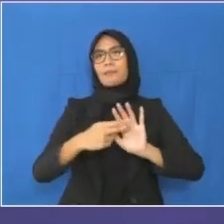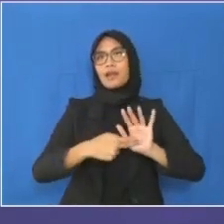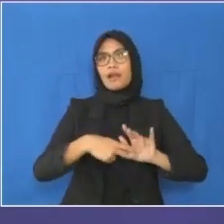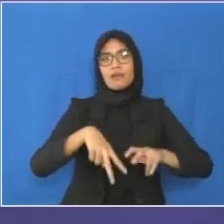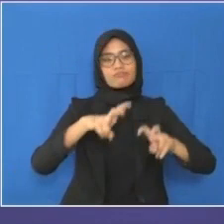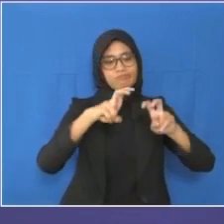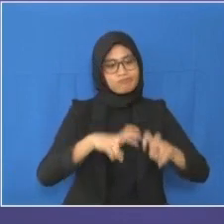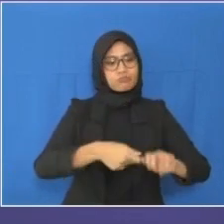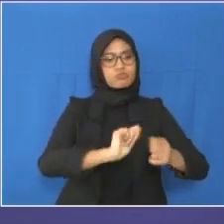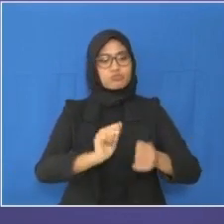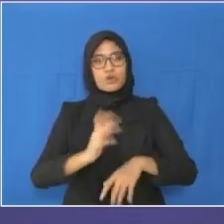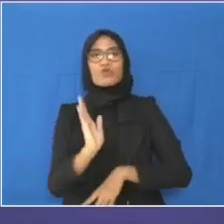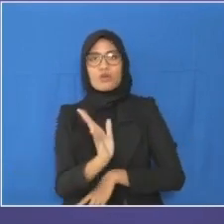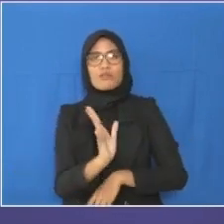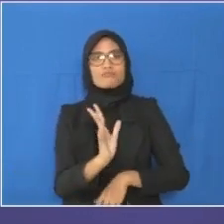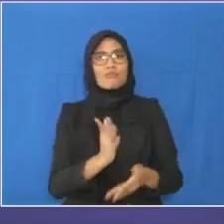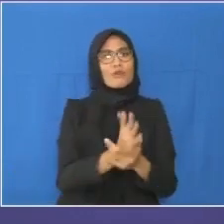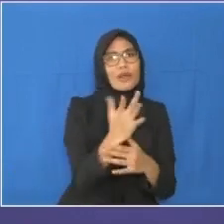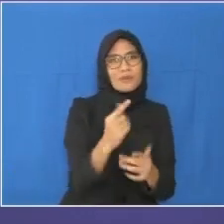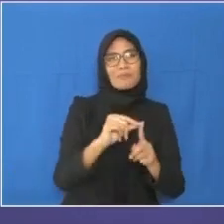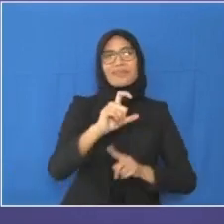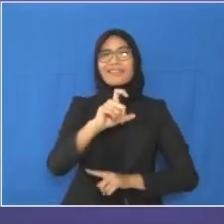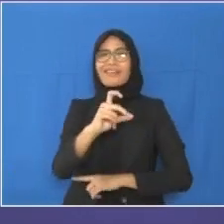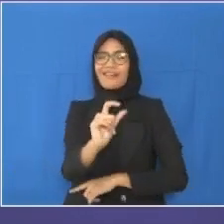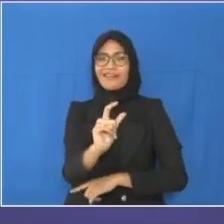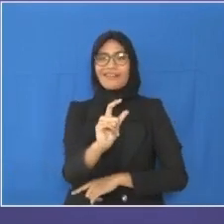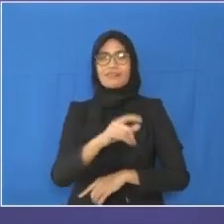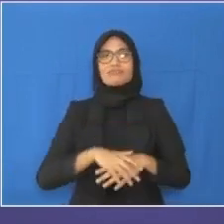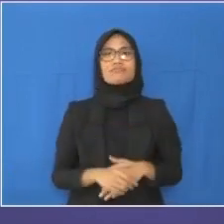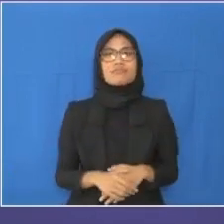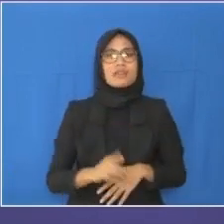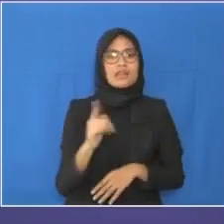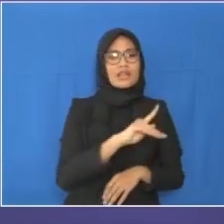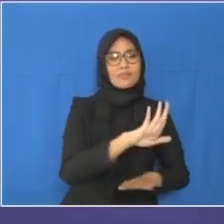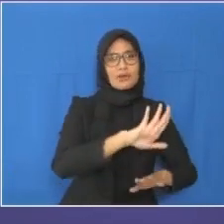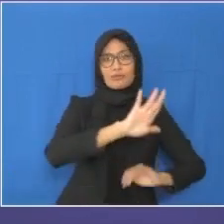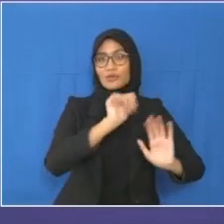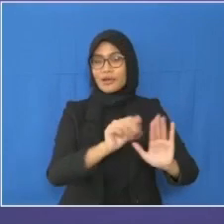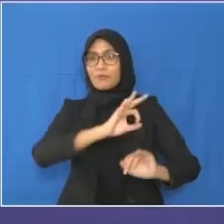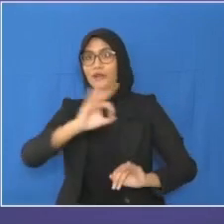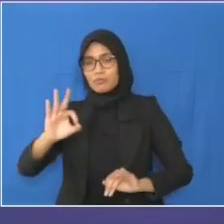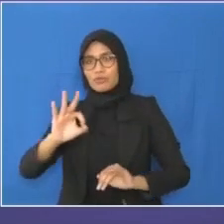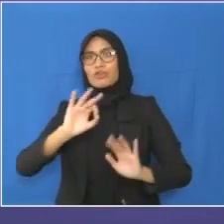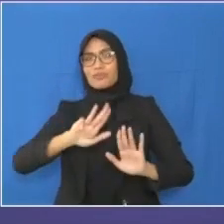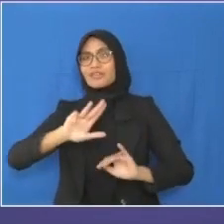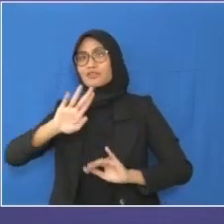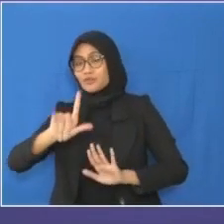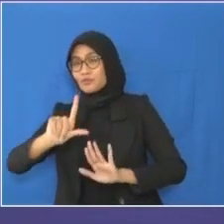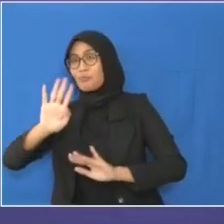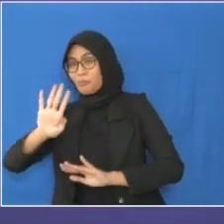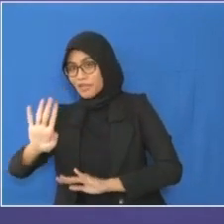diperiksa dengan menggunakan real-time PCR dari 50 6974